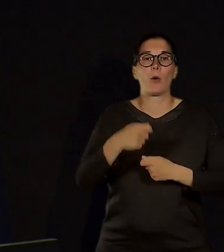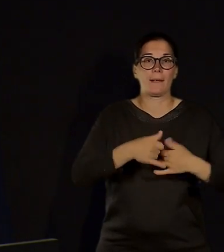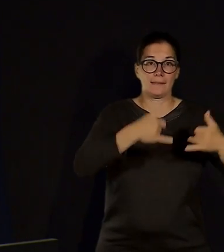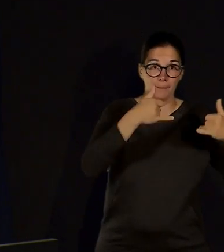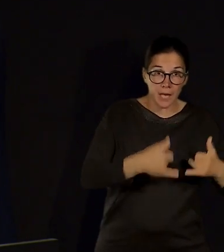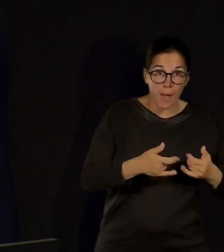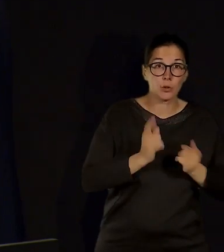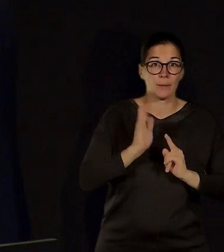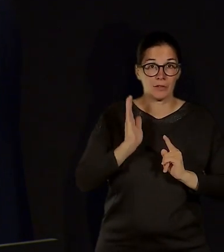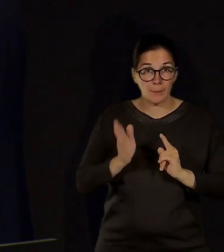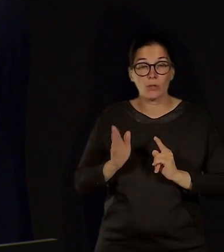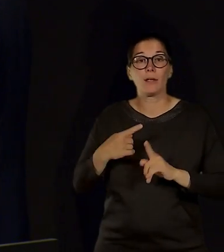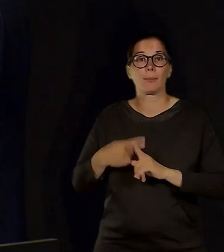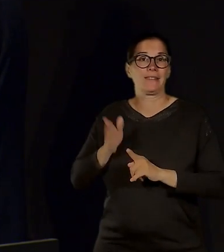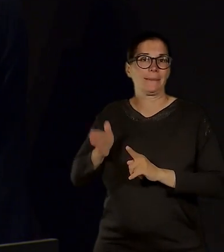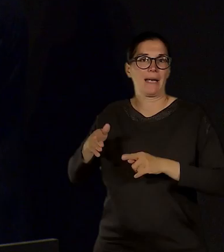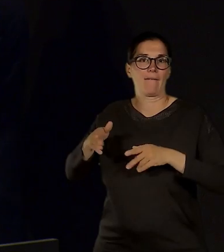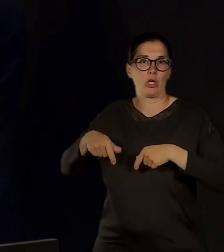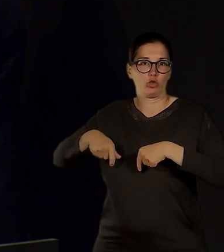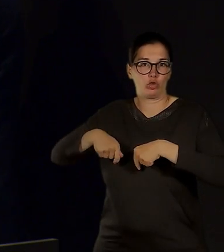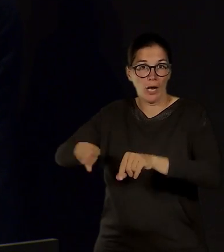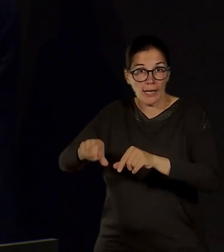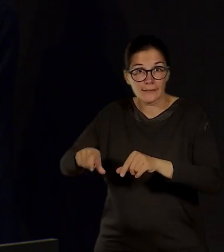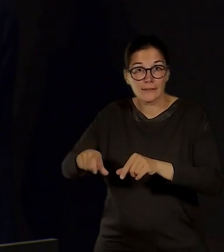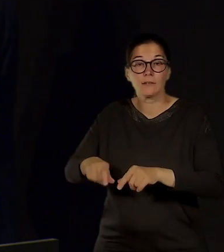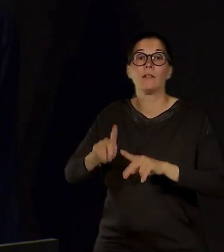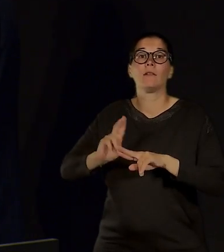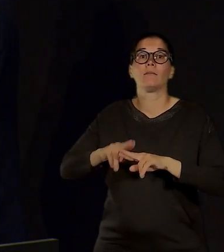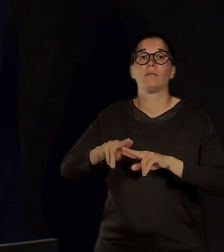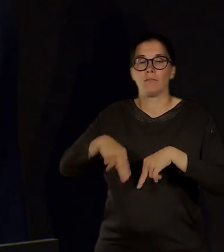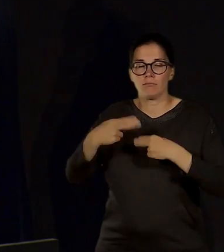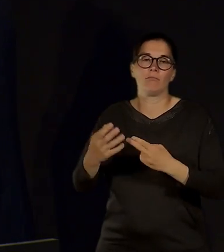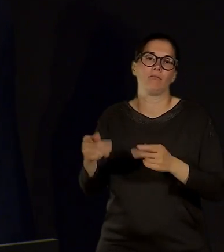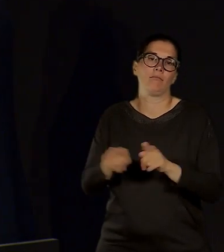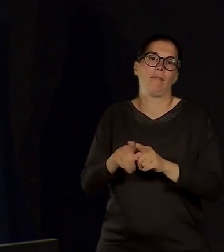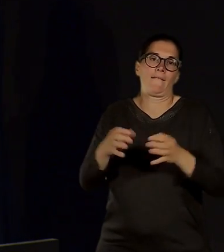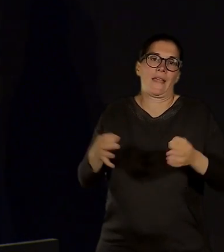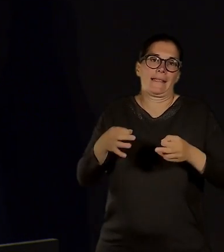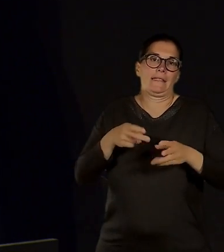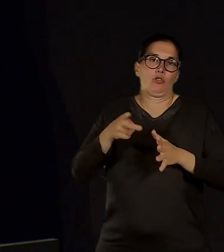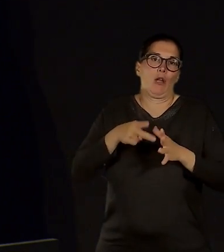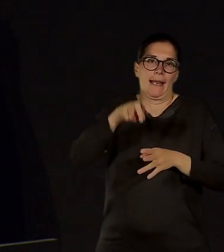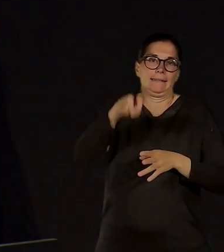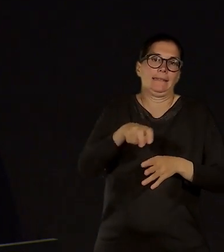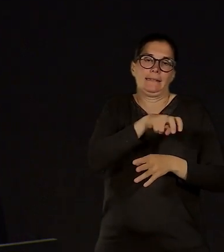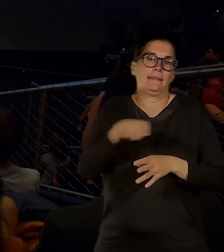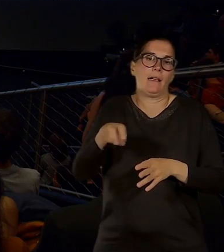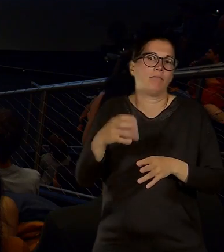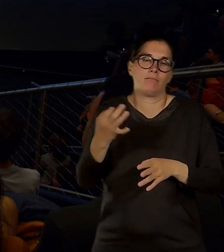železnic a potom na ten materiál železniční uzel Praha. Tak jenom jsem chtěl doplnit.